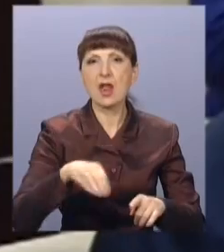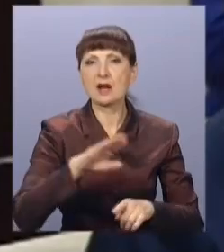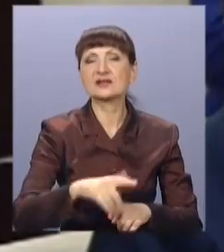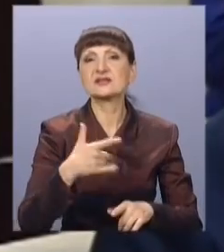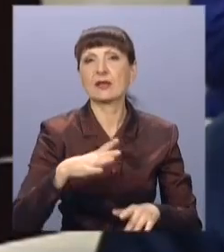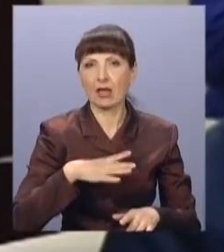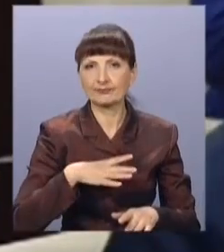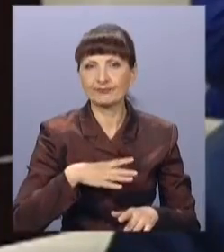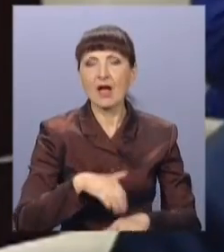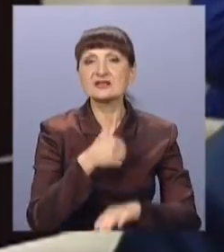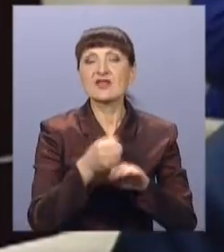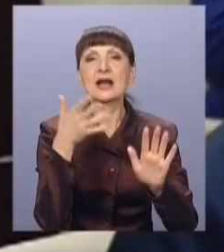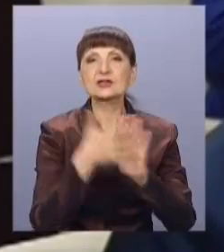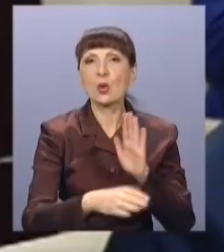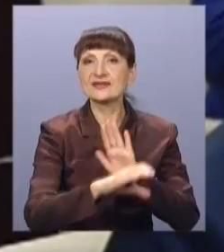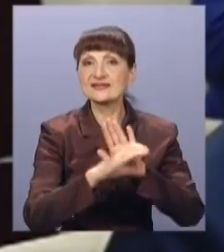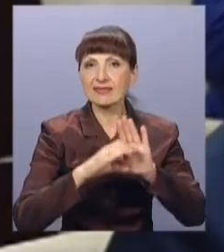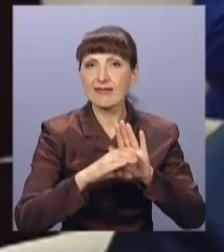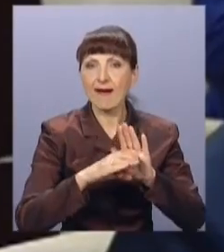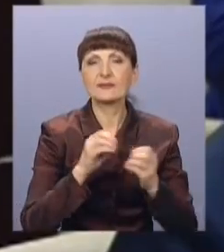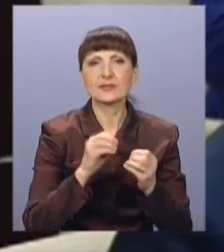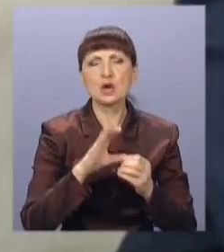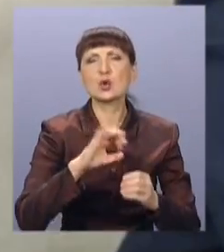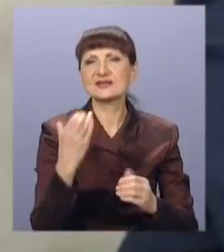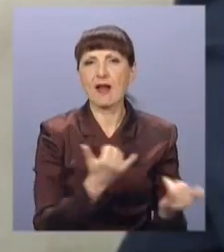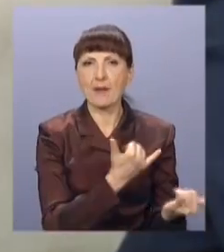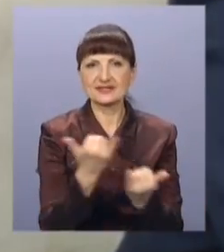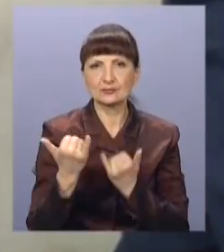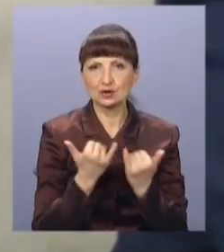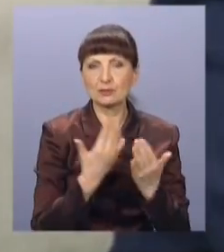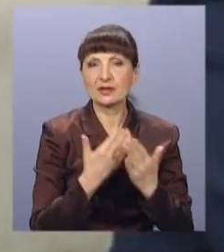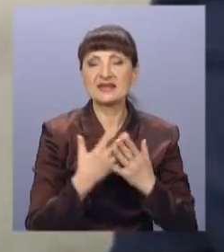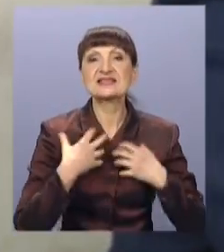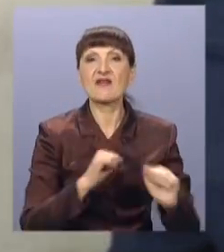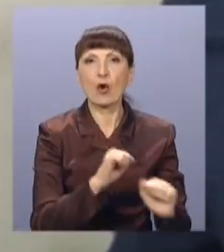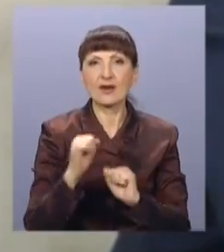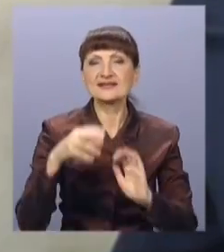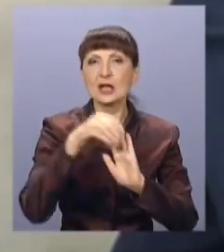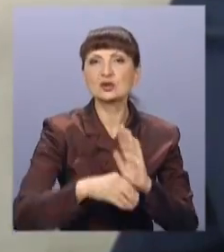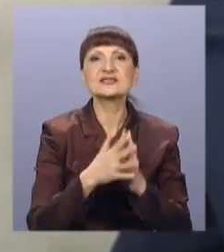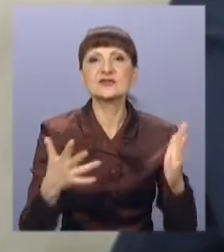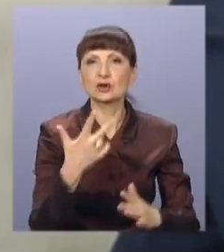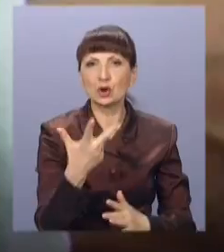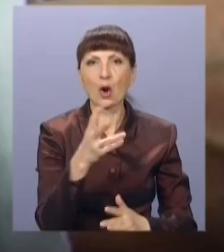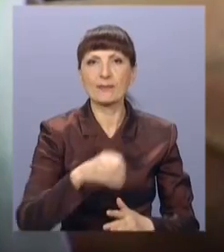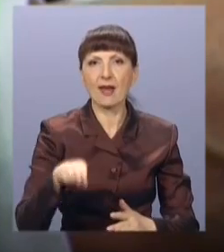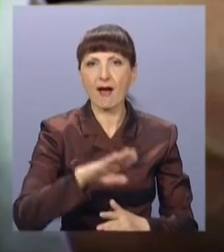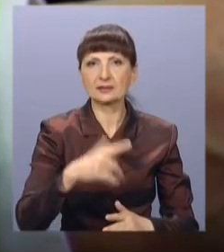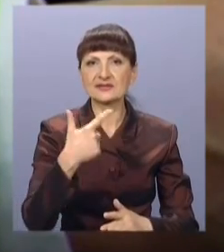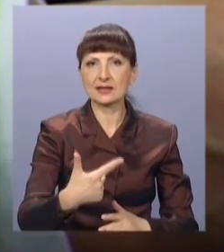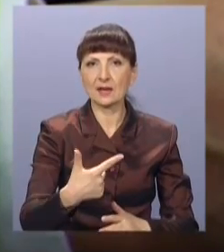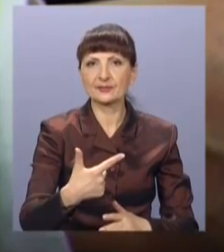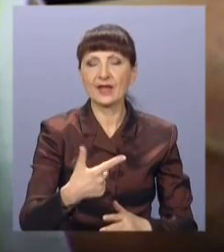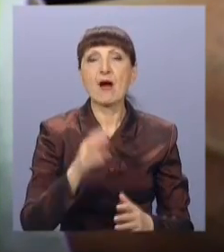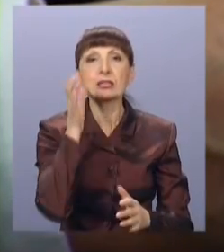тенге. Основная расходная статья, как и прежде, социальное обеспечение. К примеру, на здравоохранение заложено свыше 3 миллиардов тенге.